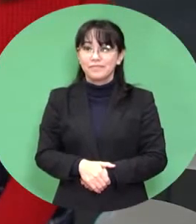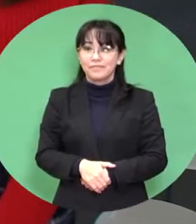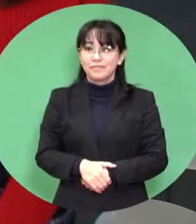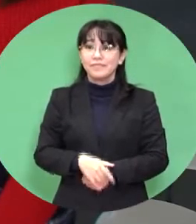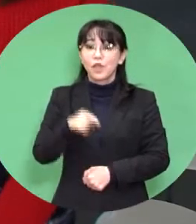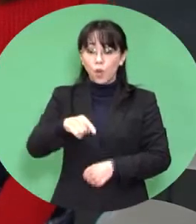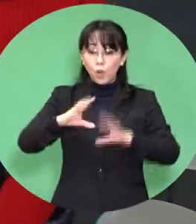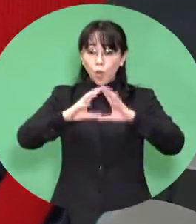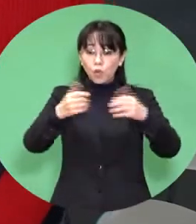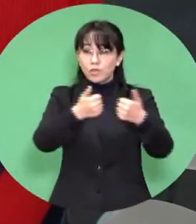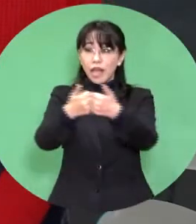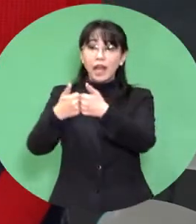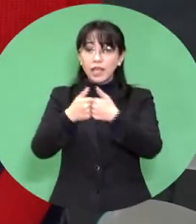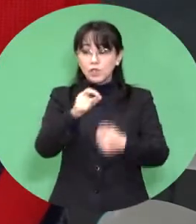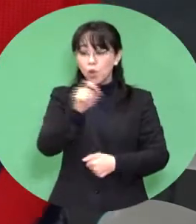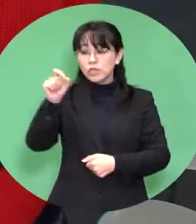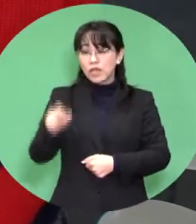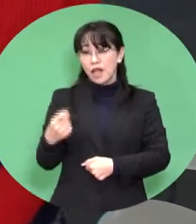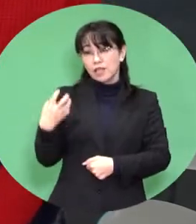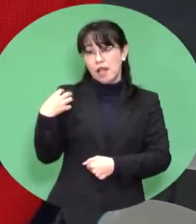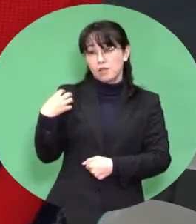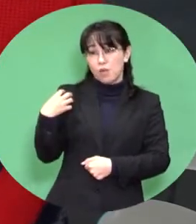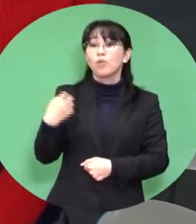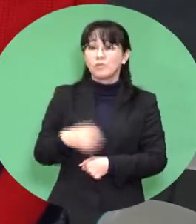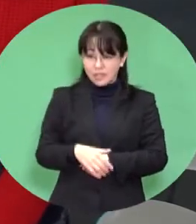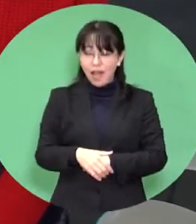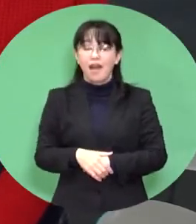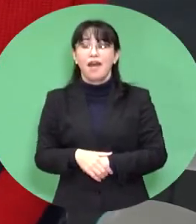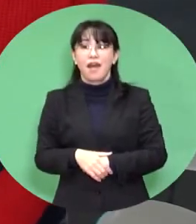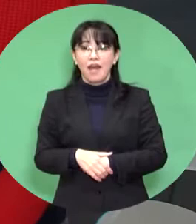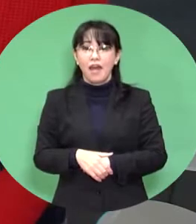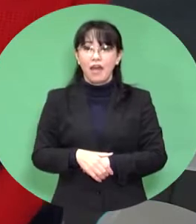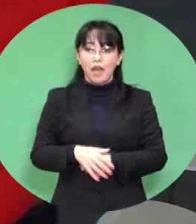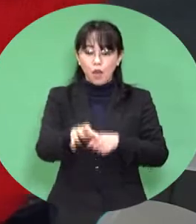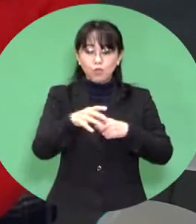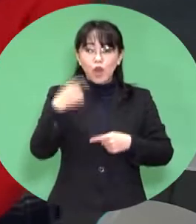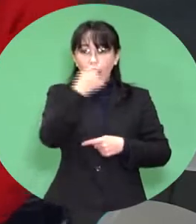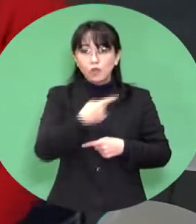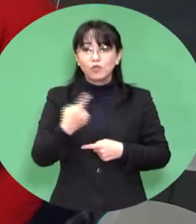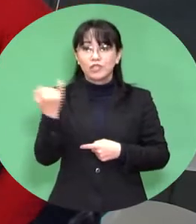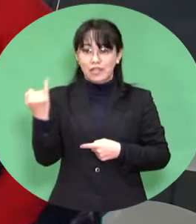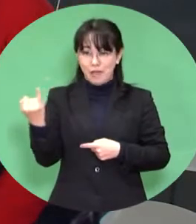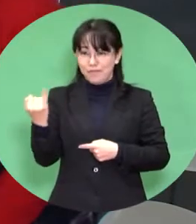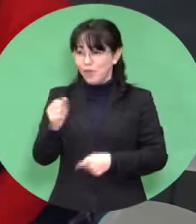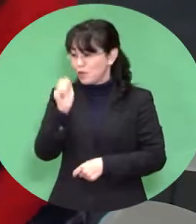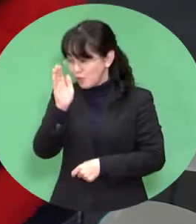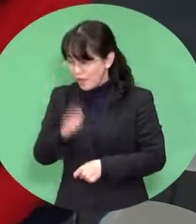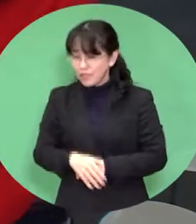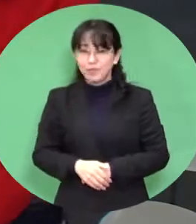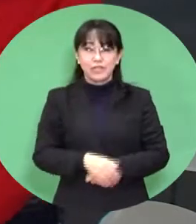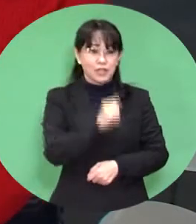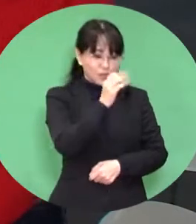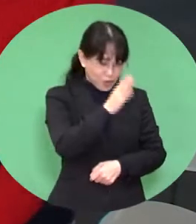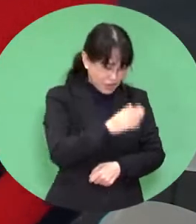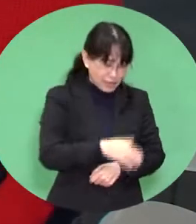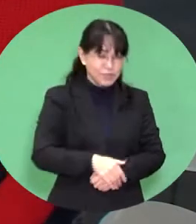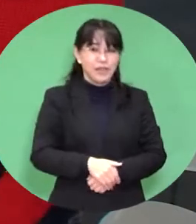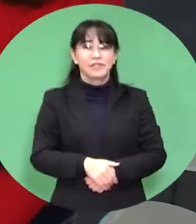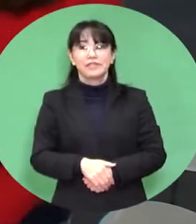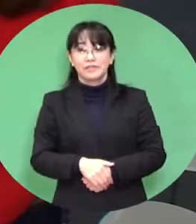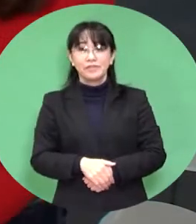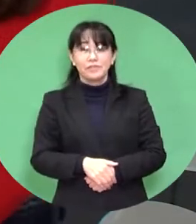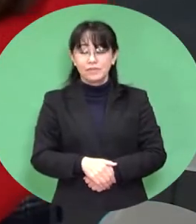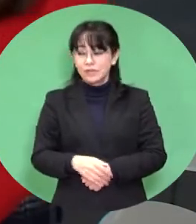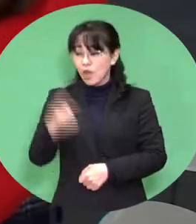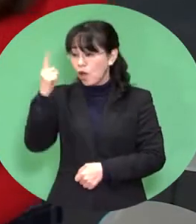この国際会議に司会者として参加していらっしゃいました村口優子さんです。どうぞよろしくお願いします。 よろしくお願いします。 外